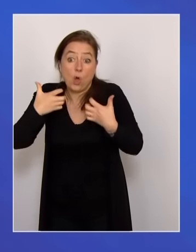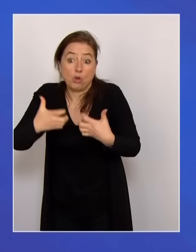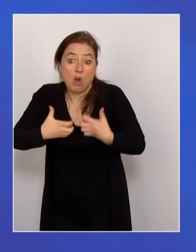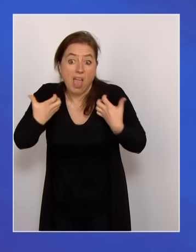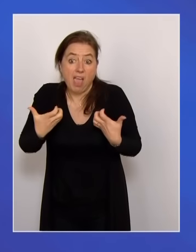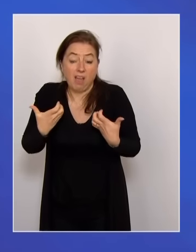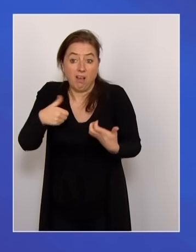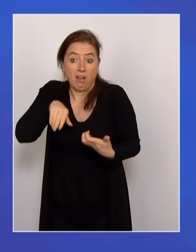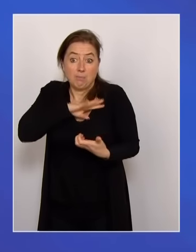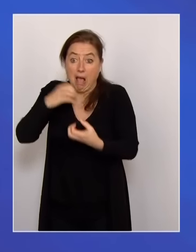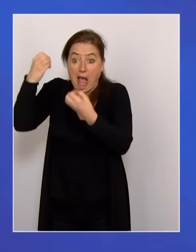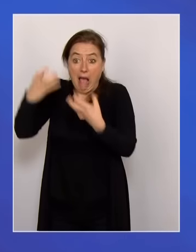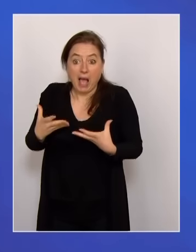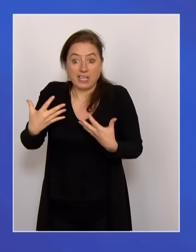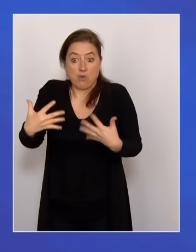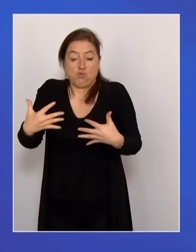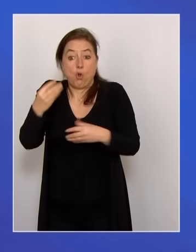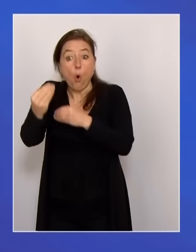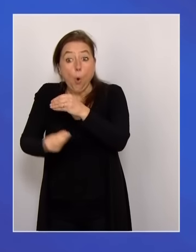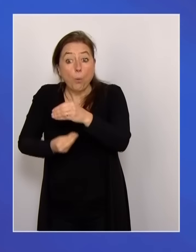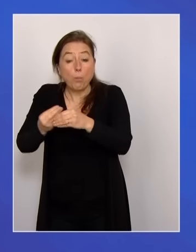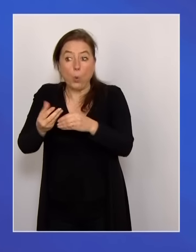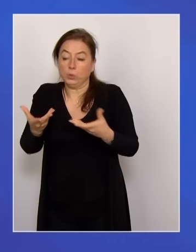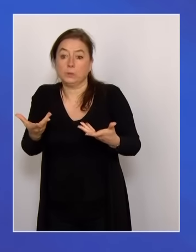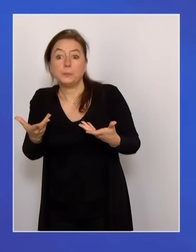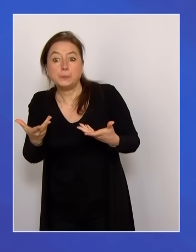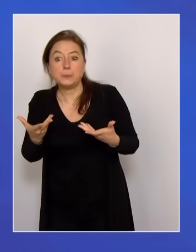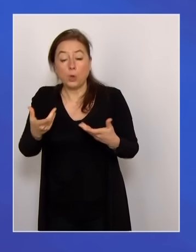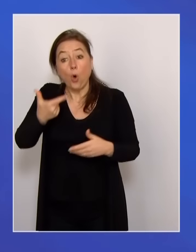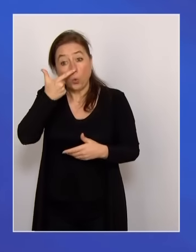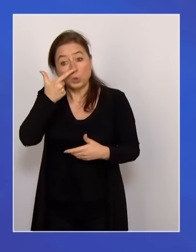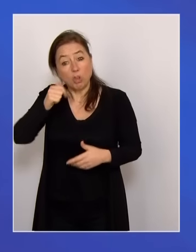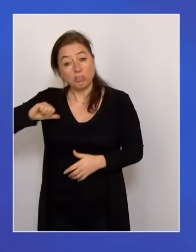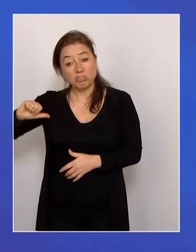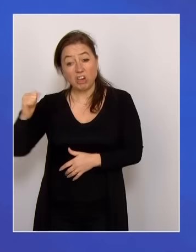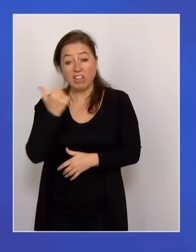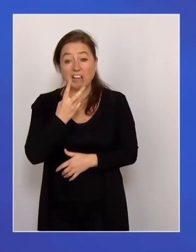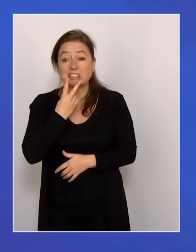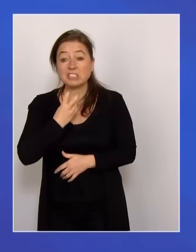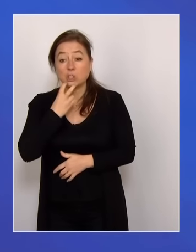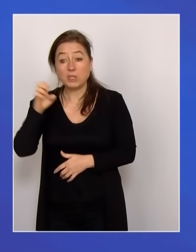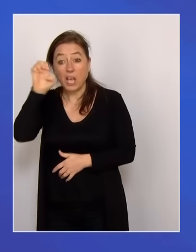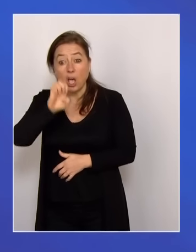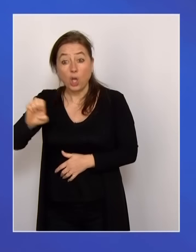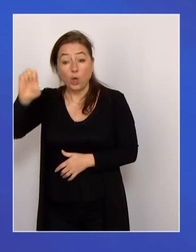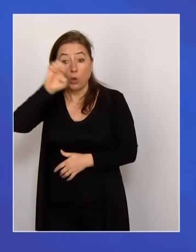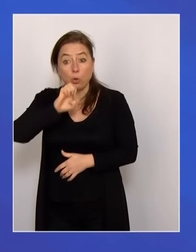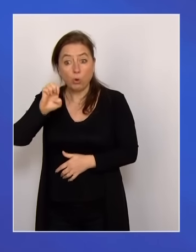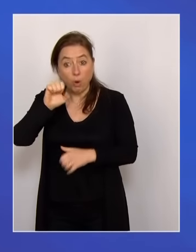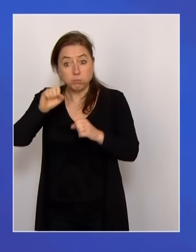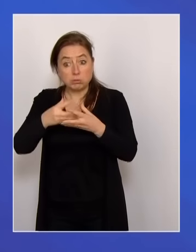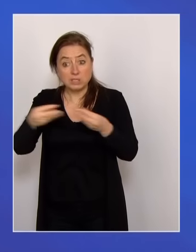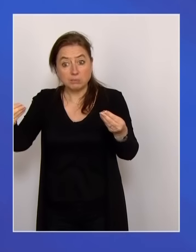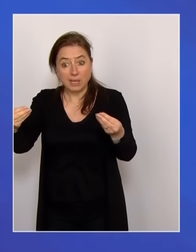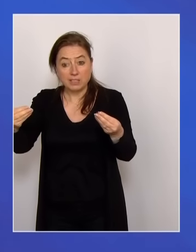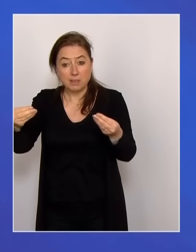précisément parce que nos compatriotes partout en Europe sentent que nous pouvons mourir ou disparaître la réponse n pas dans la timidité elle